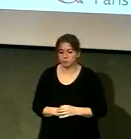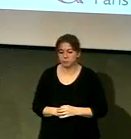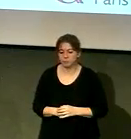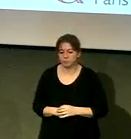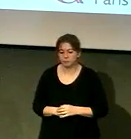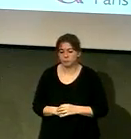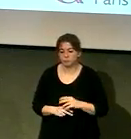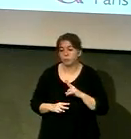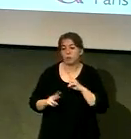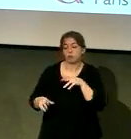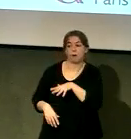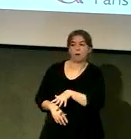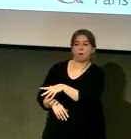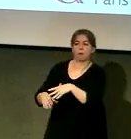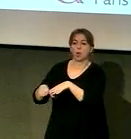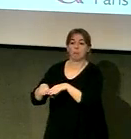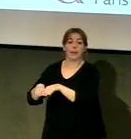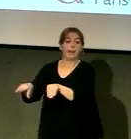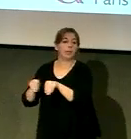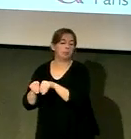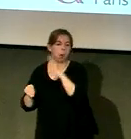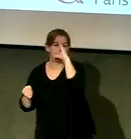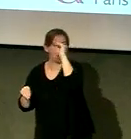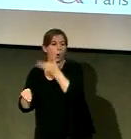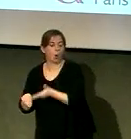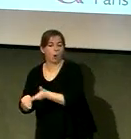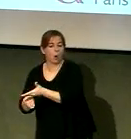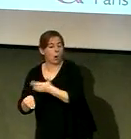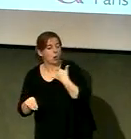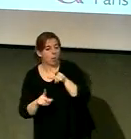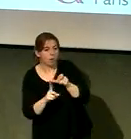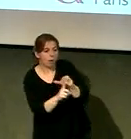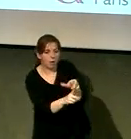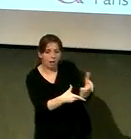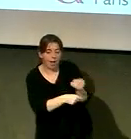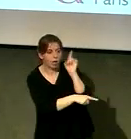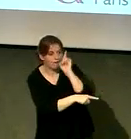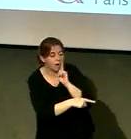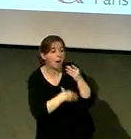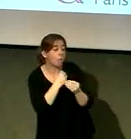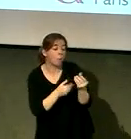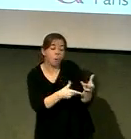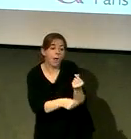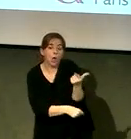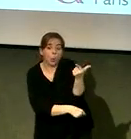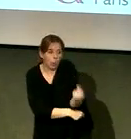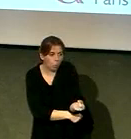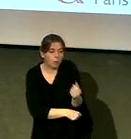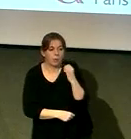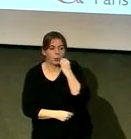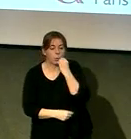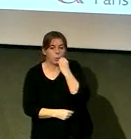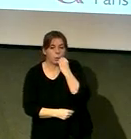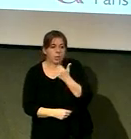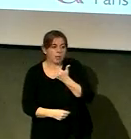première dans les équipes qui suivent ces femmes ou ces couples. C'est ce mode de vie qui fait qu'elles ne vont pas